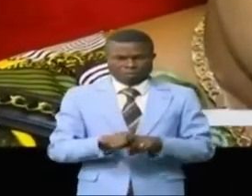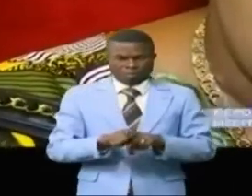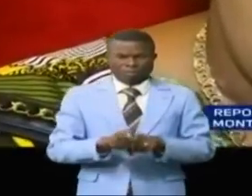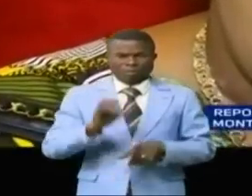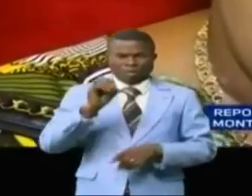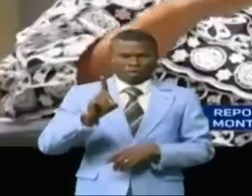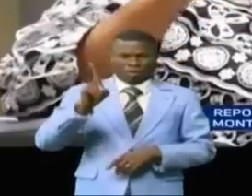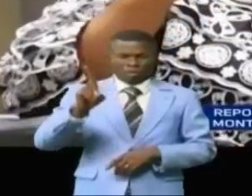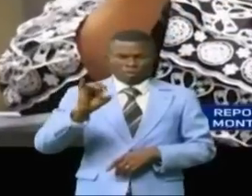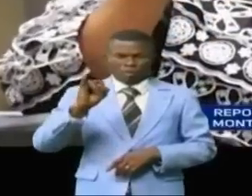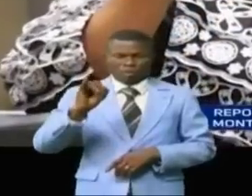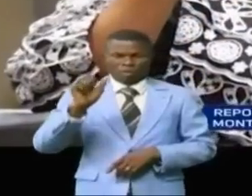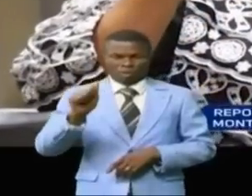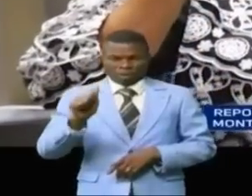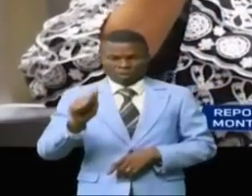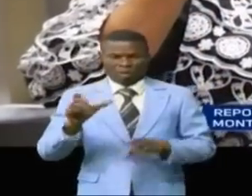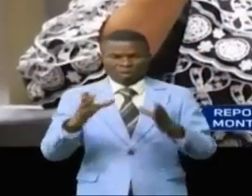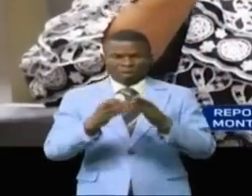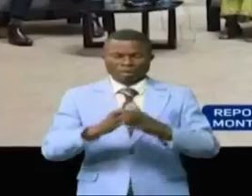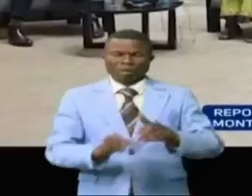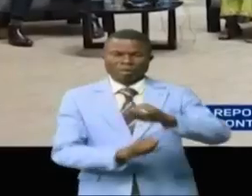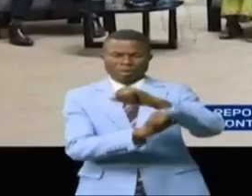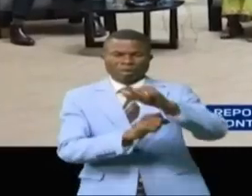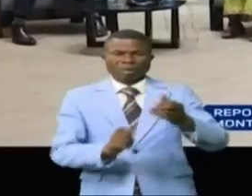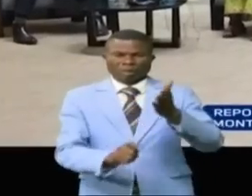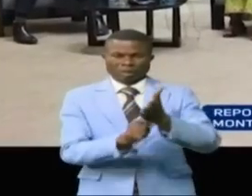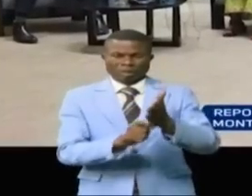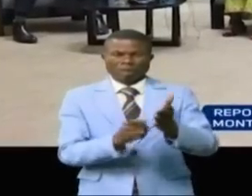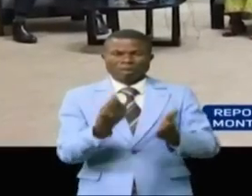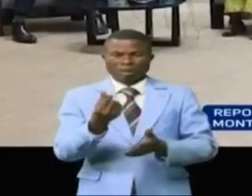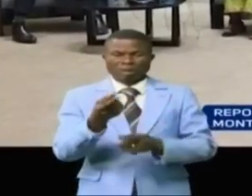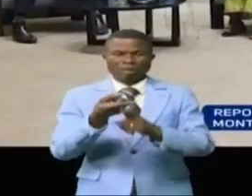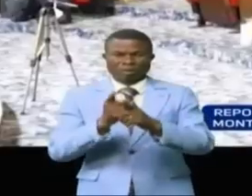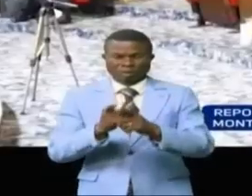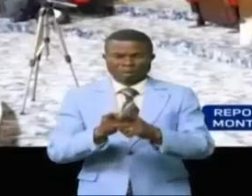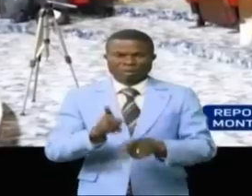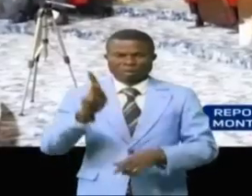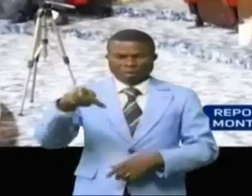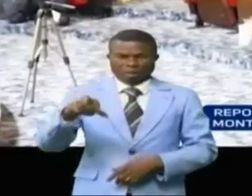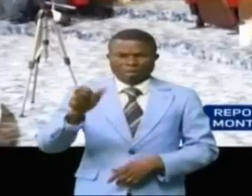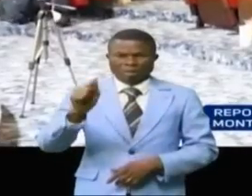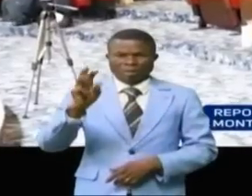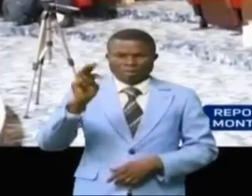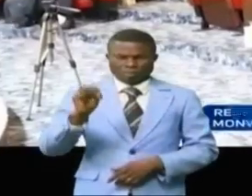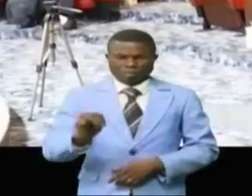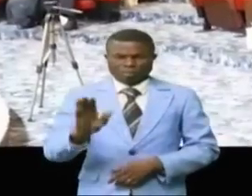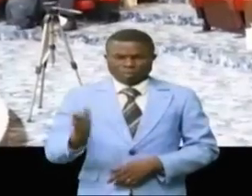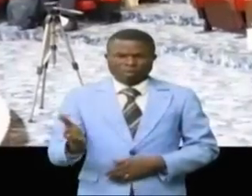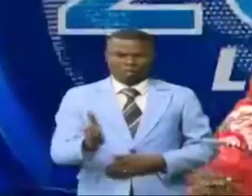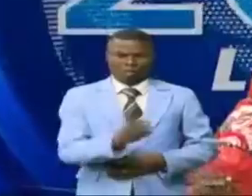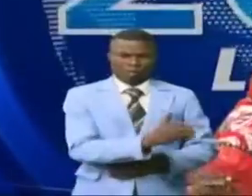l'ODEA NEPAT, avec l'appui technique et financier du PAM et de FAO.